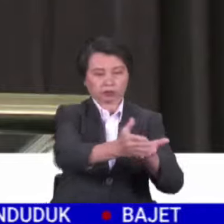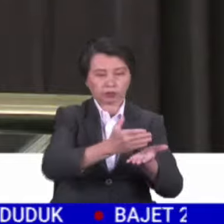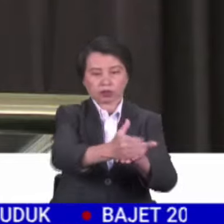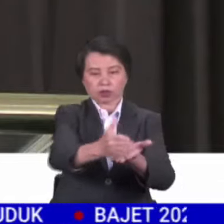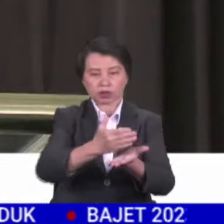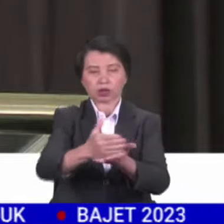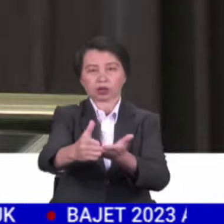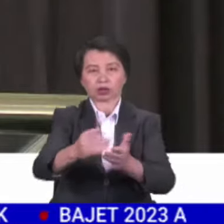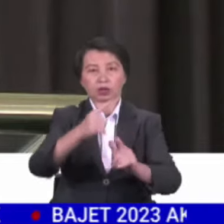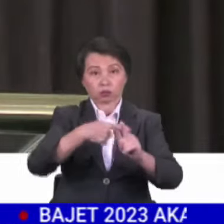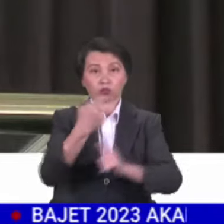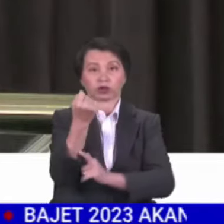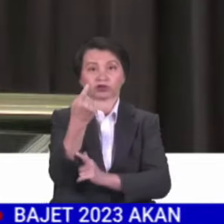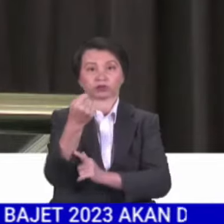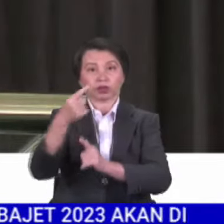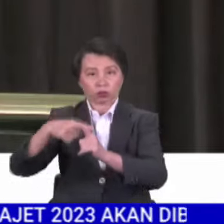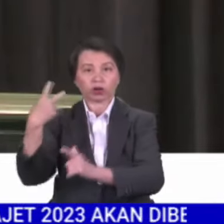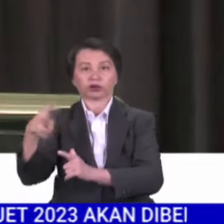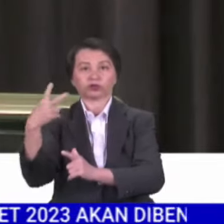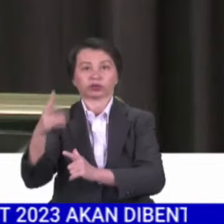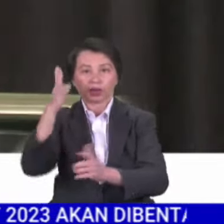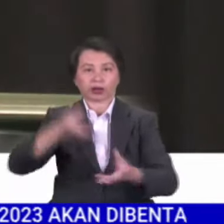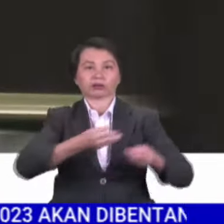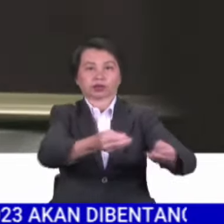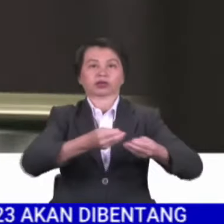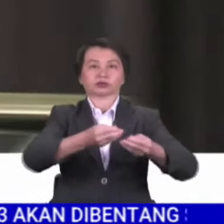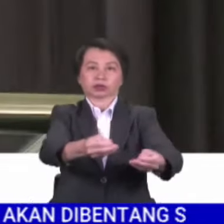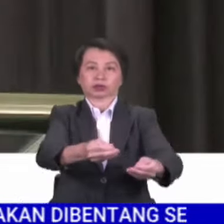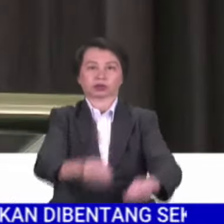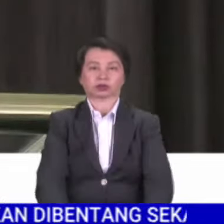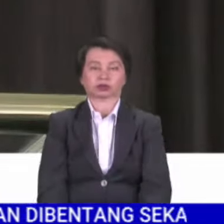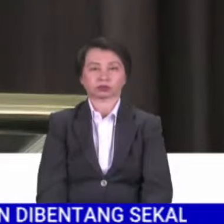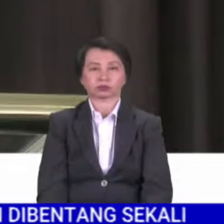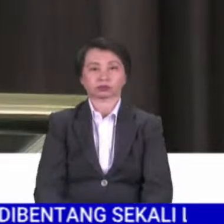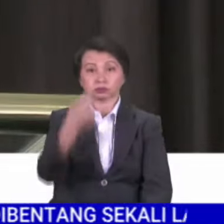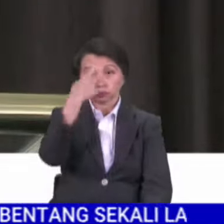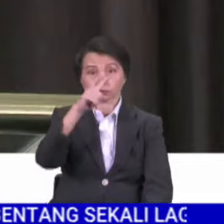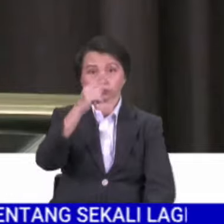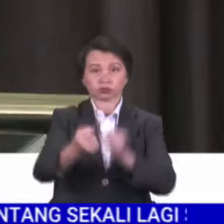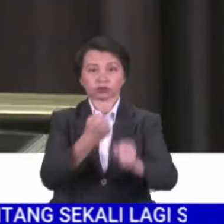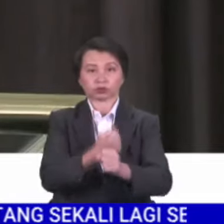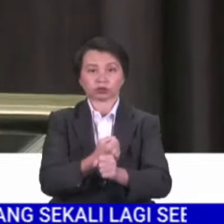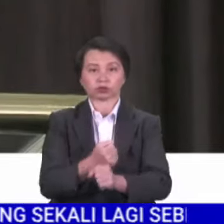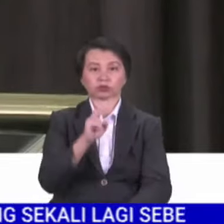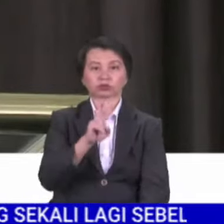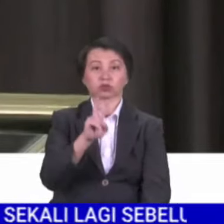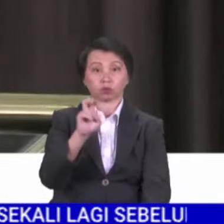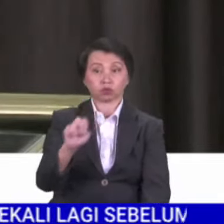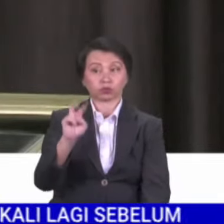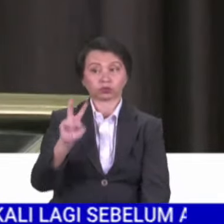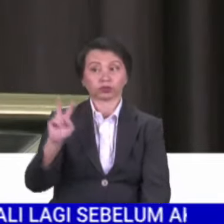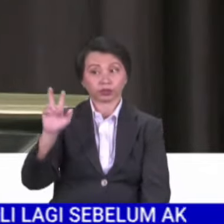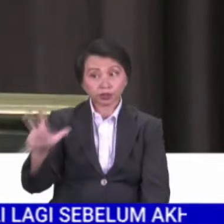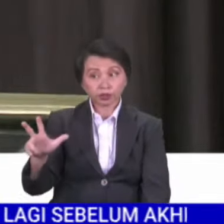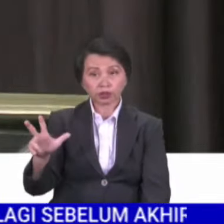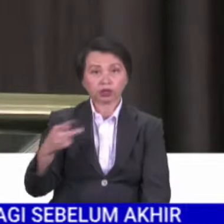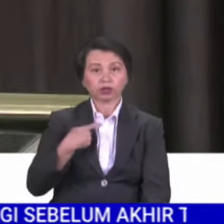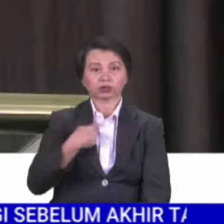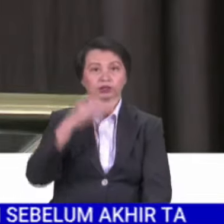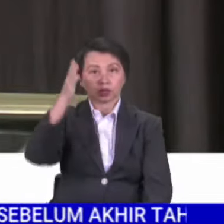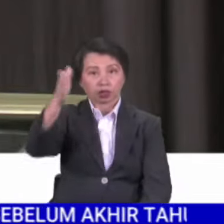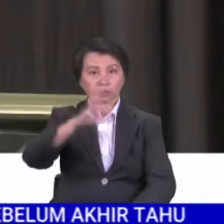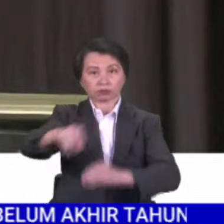bulan November dan Disember ini. Nah, untuk tahun 2023, kita